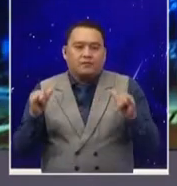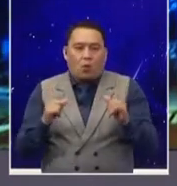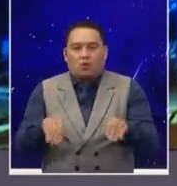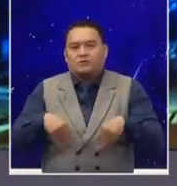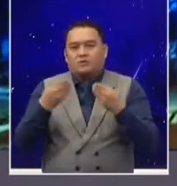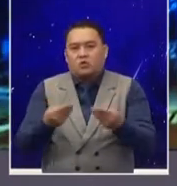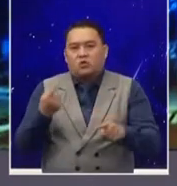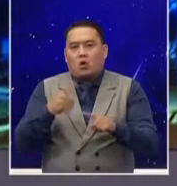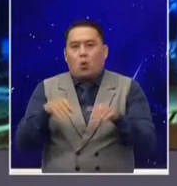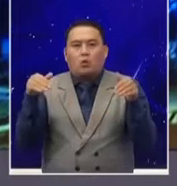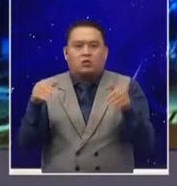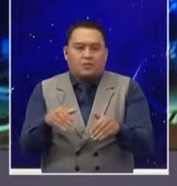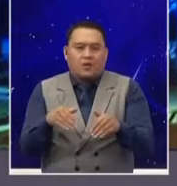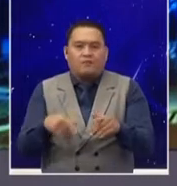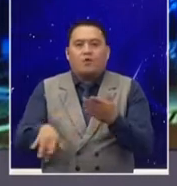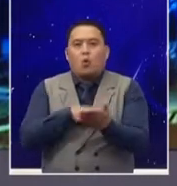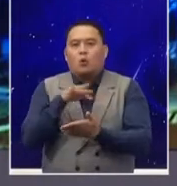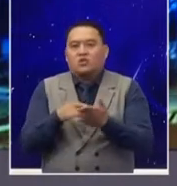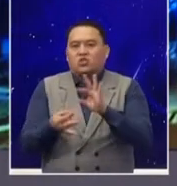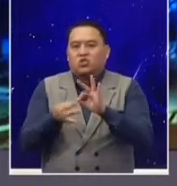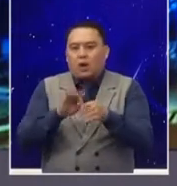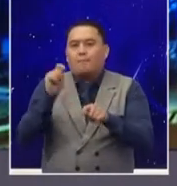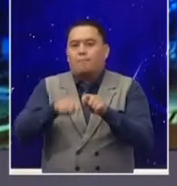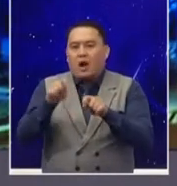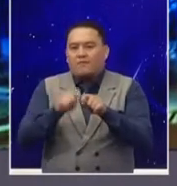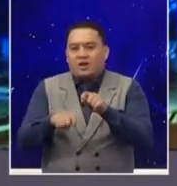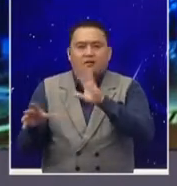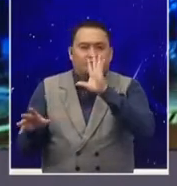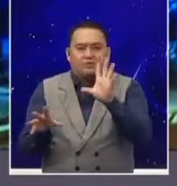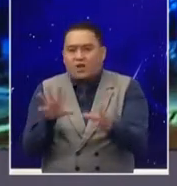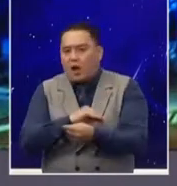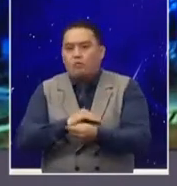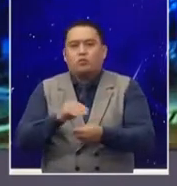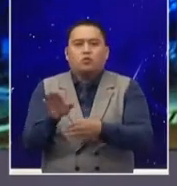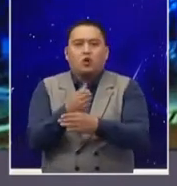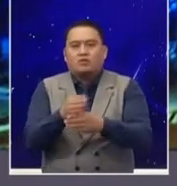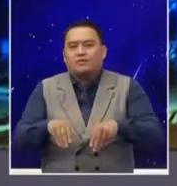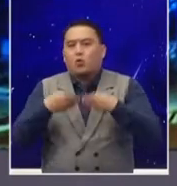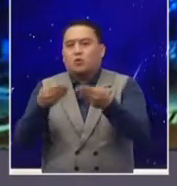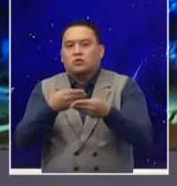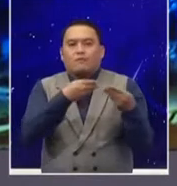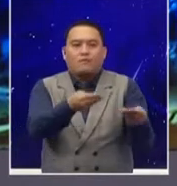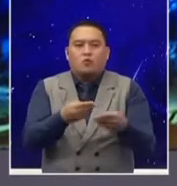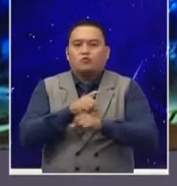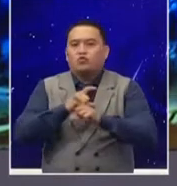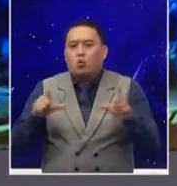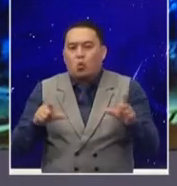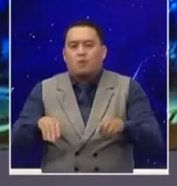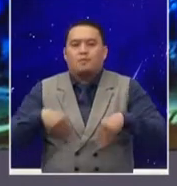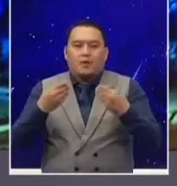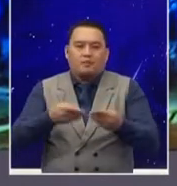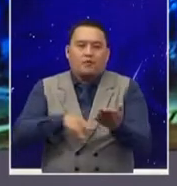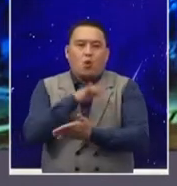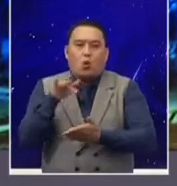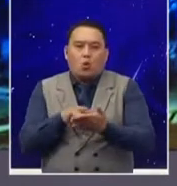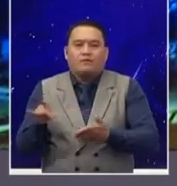развернутый в здании Политехнического колледжа города. После тщательной всесторонней проверки они будут распределены между образовательными учреждениями